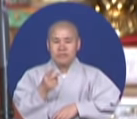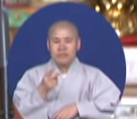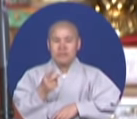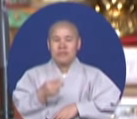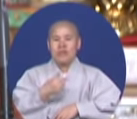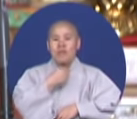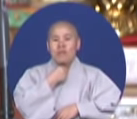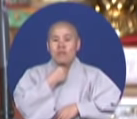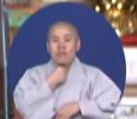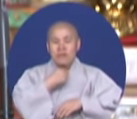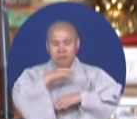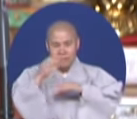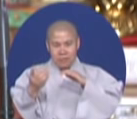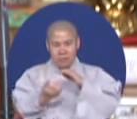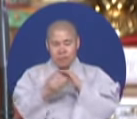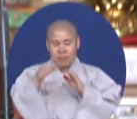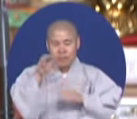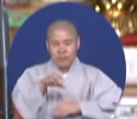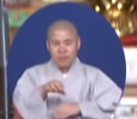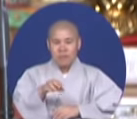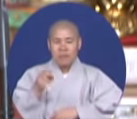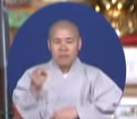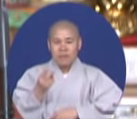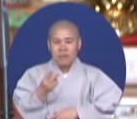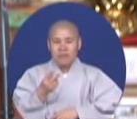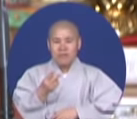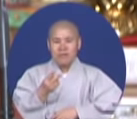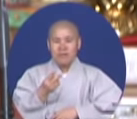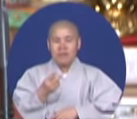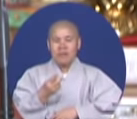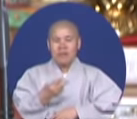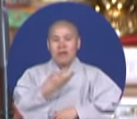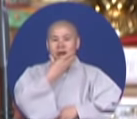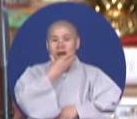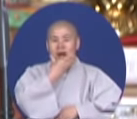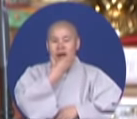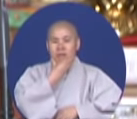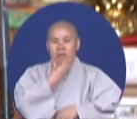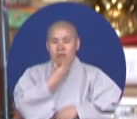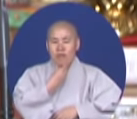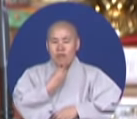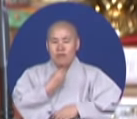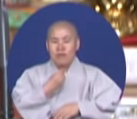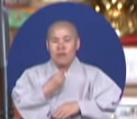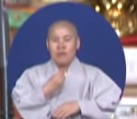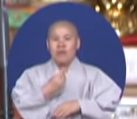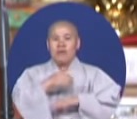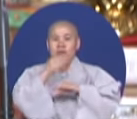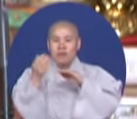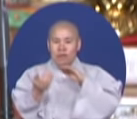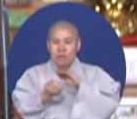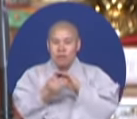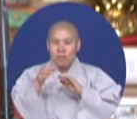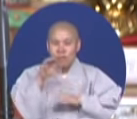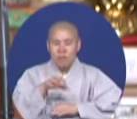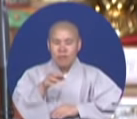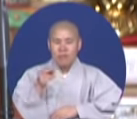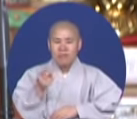또 소원 성취하는 도량이요. 만복을 이루는 도량이요.